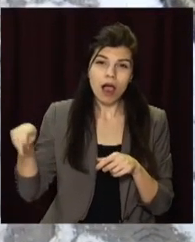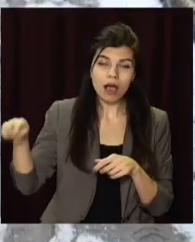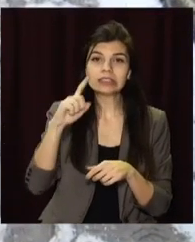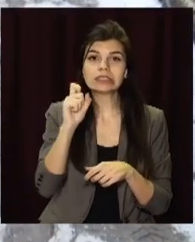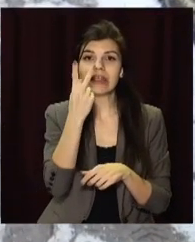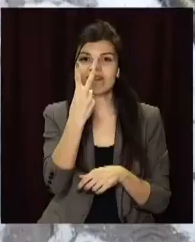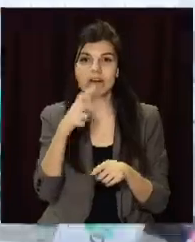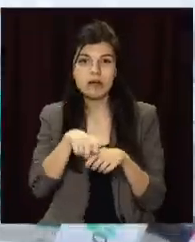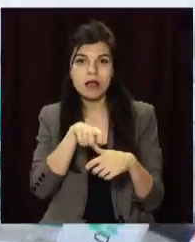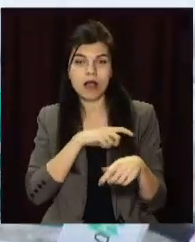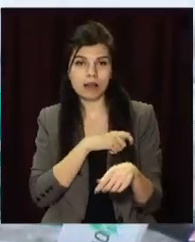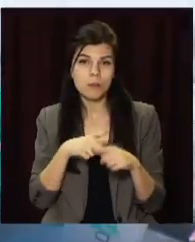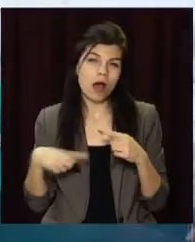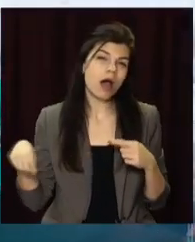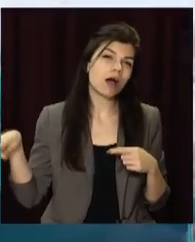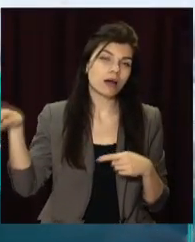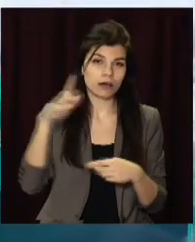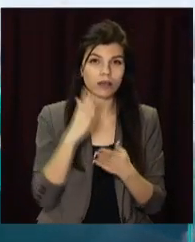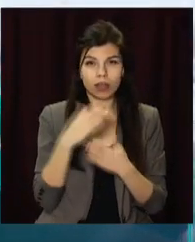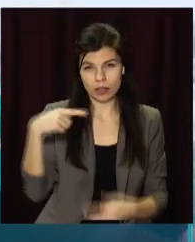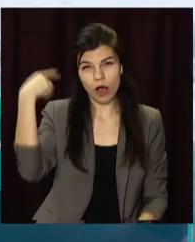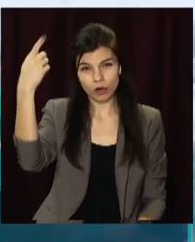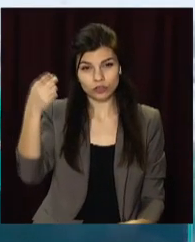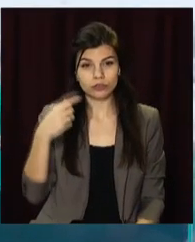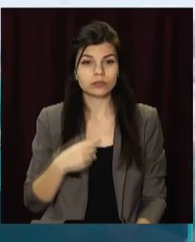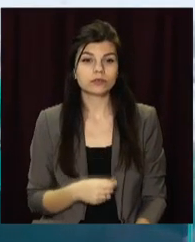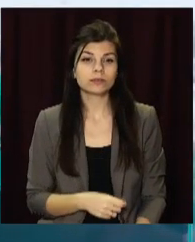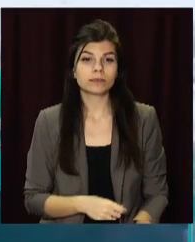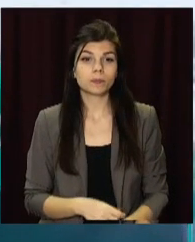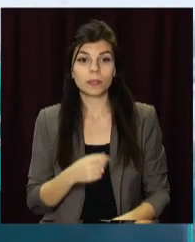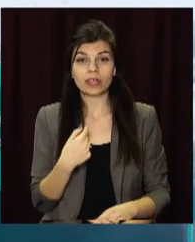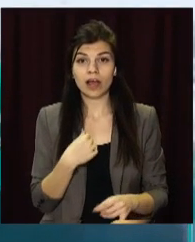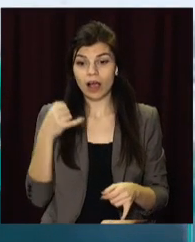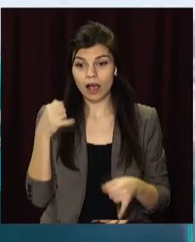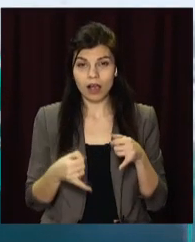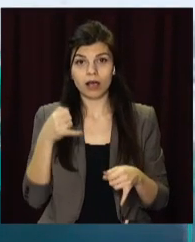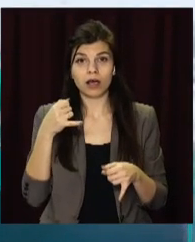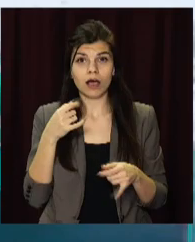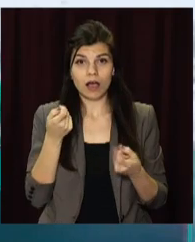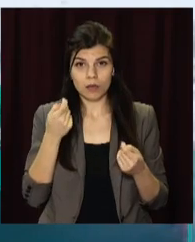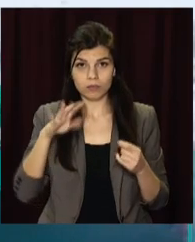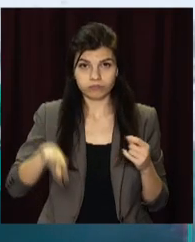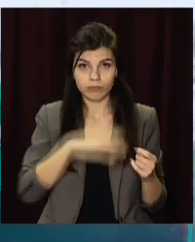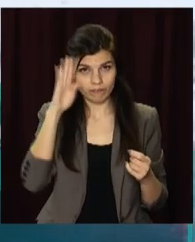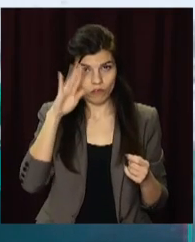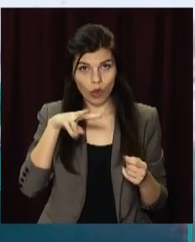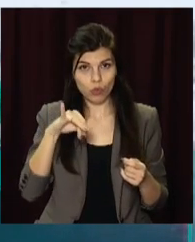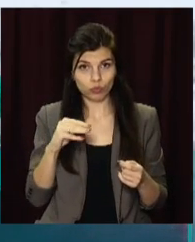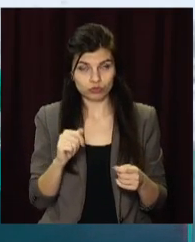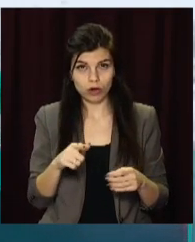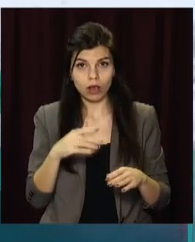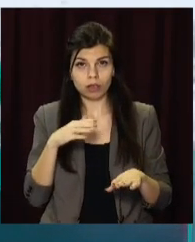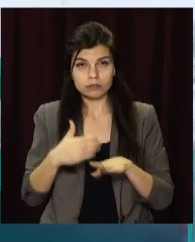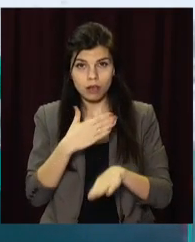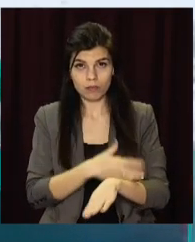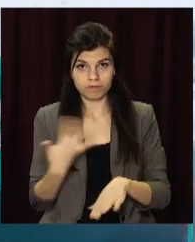за 2 кілометри. Там ще подальше. Я вступила, там я прямо лужа під